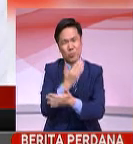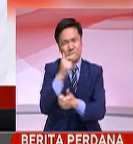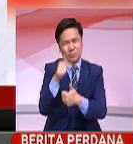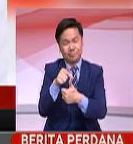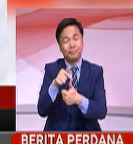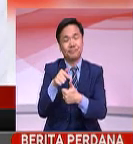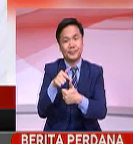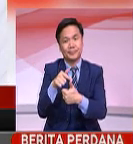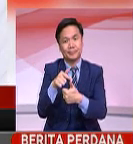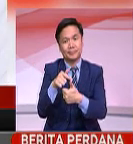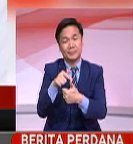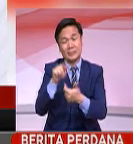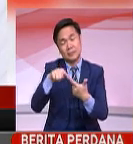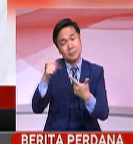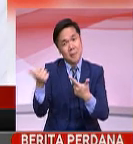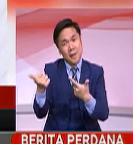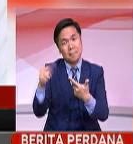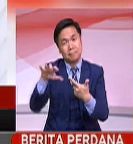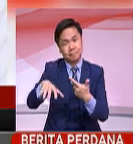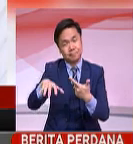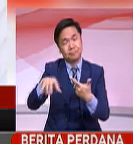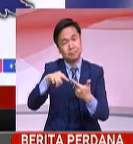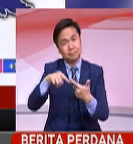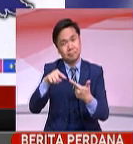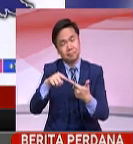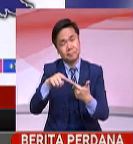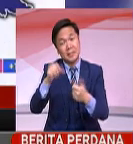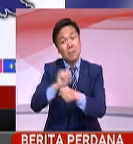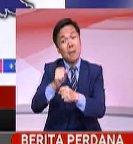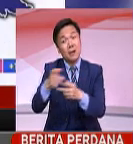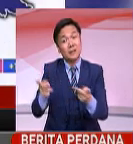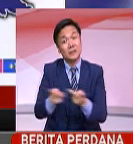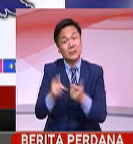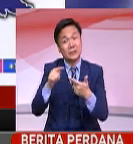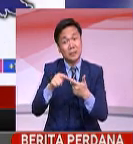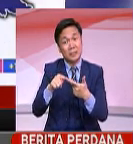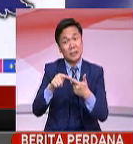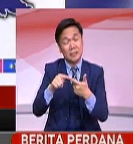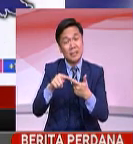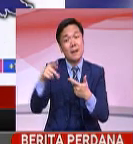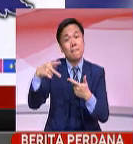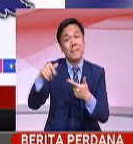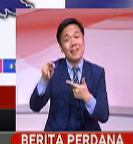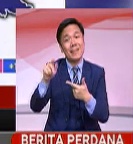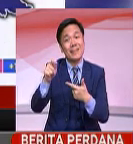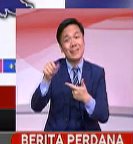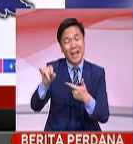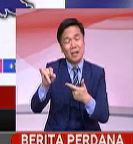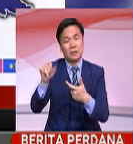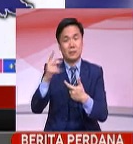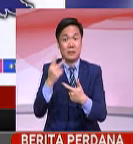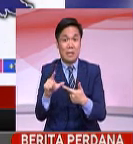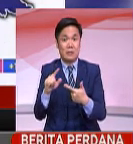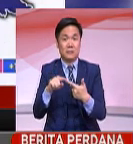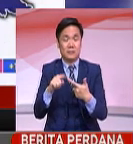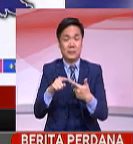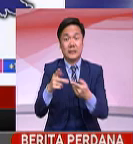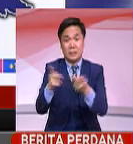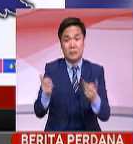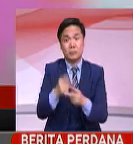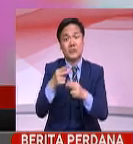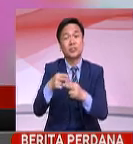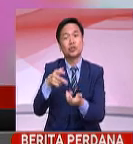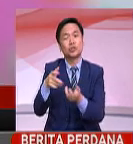dikesan setakat ini. Satu lagi kluster melibatkan tempat kerja dikesan di daerah Lembah Pantai Kuala Lumpur dinamakan kluster Tapak Bina